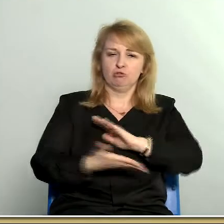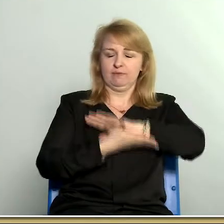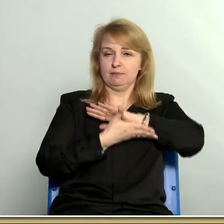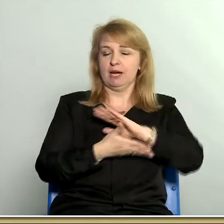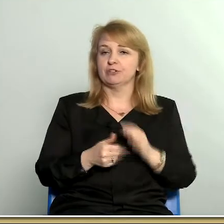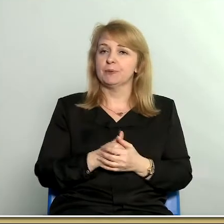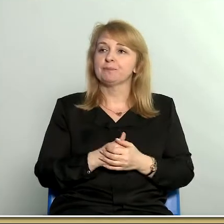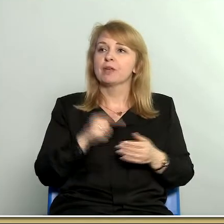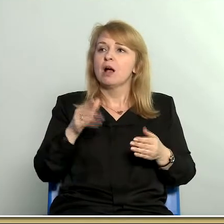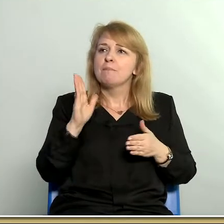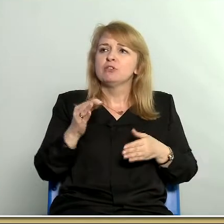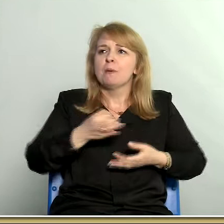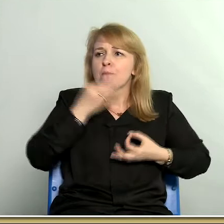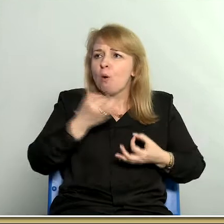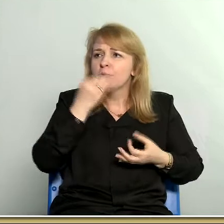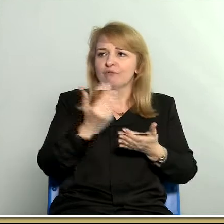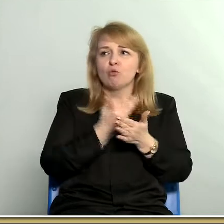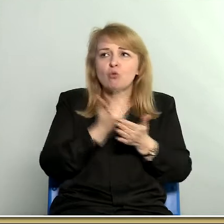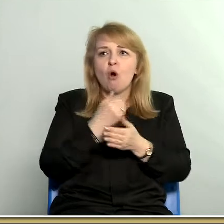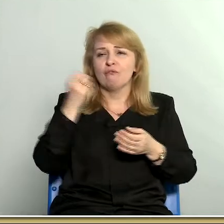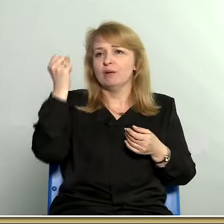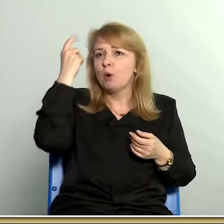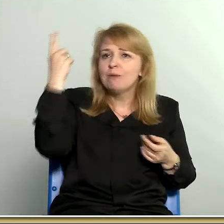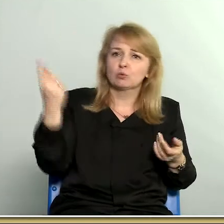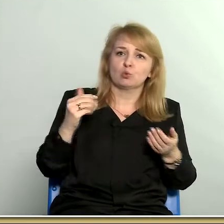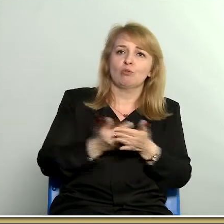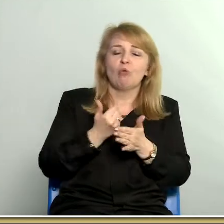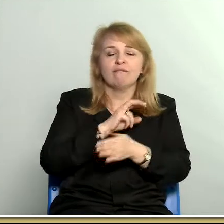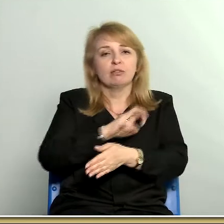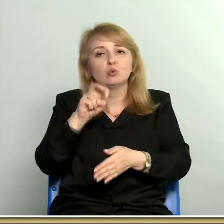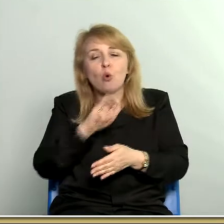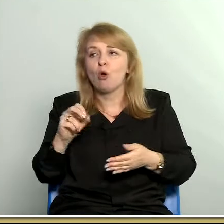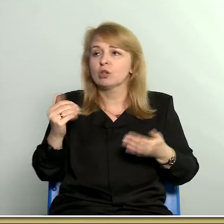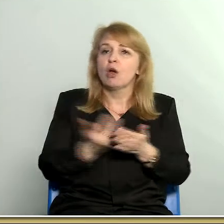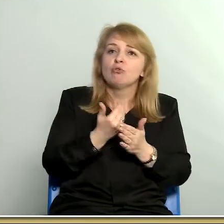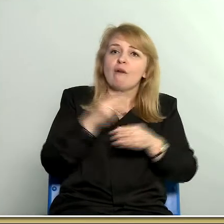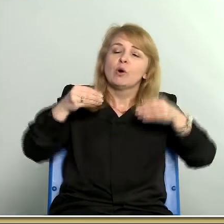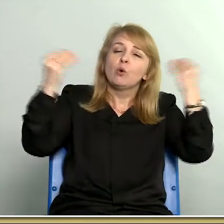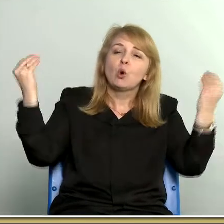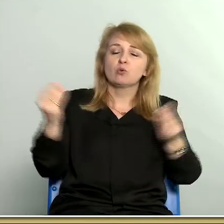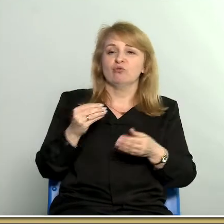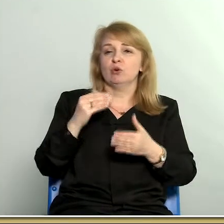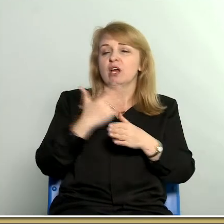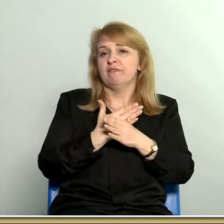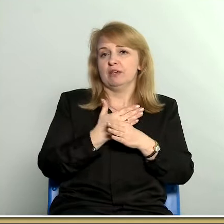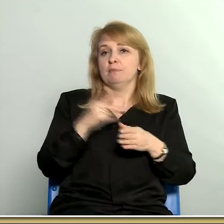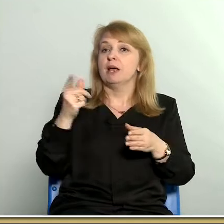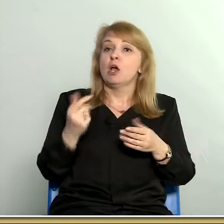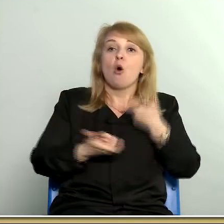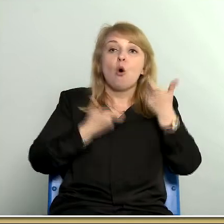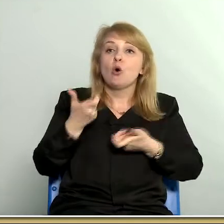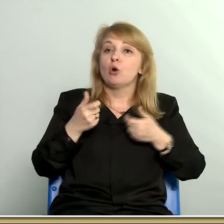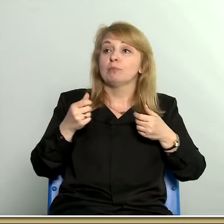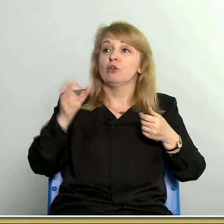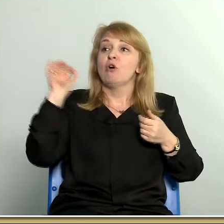bądź ulepszonych towarów i usług, które to spowodują, że te przedsiębiorstwa będą mogły wejść na inny poziom